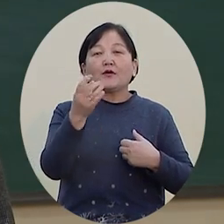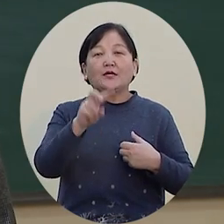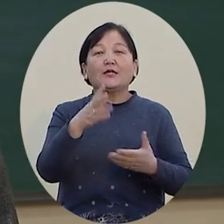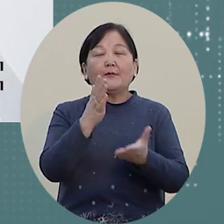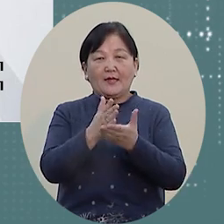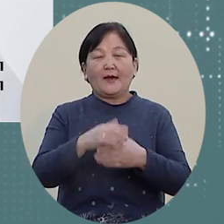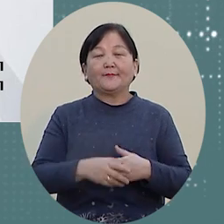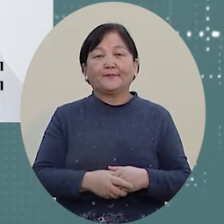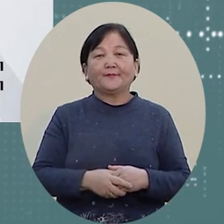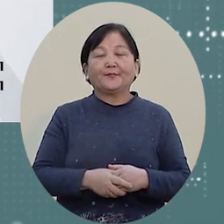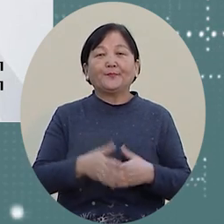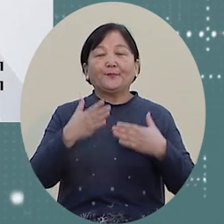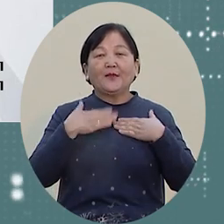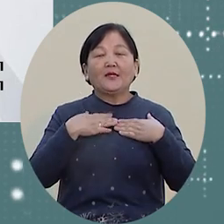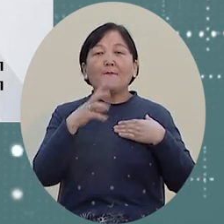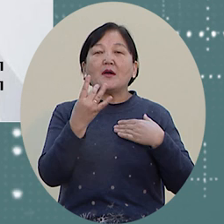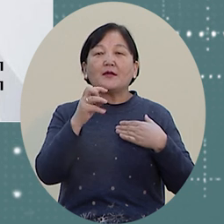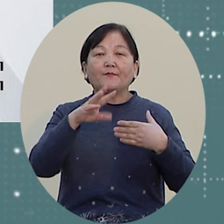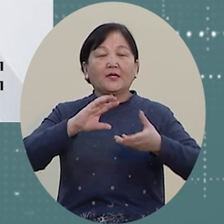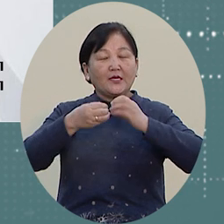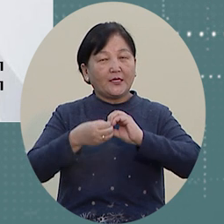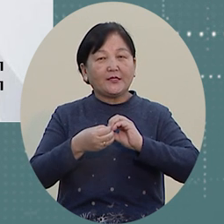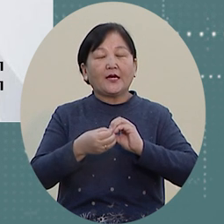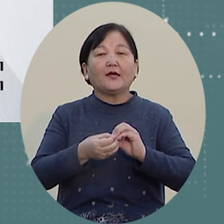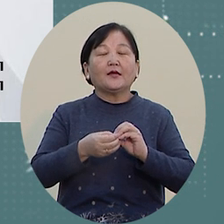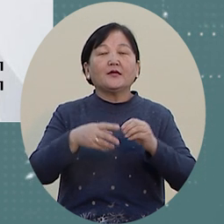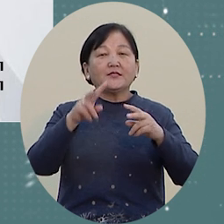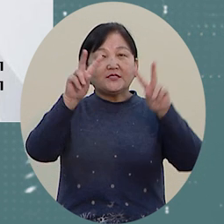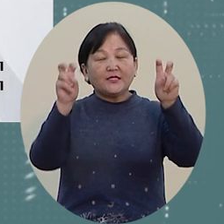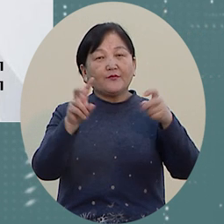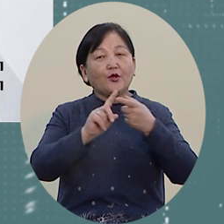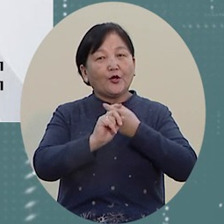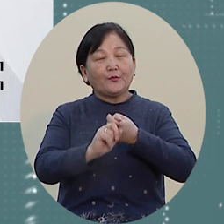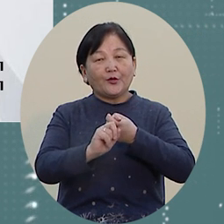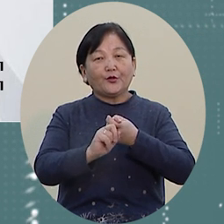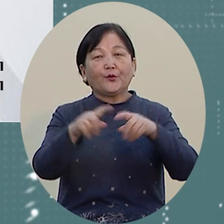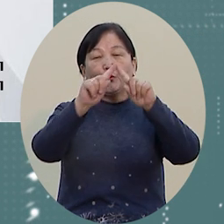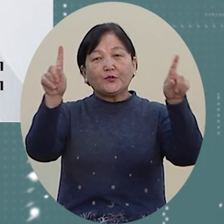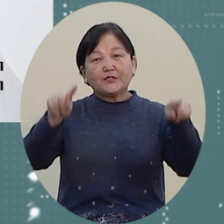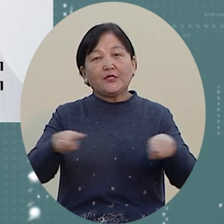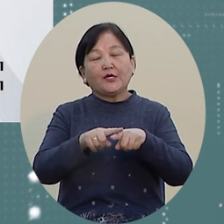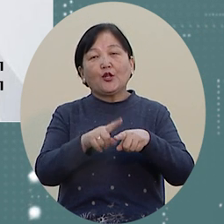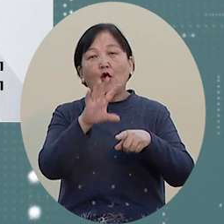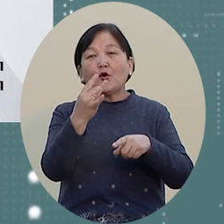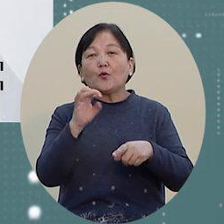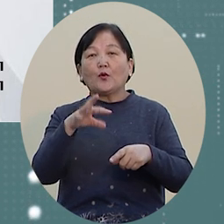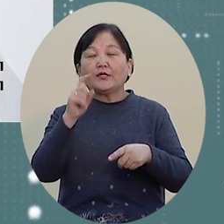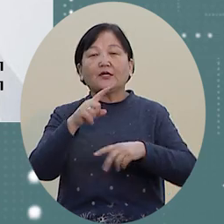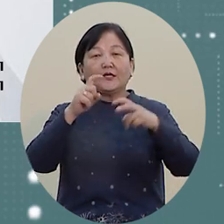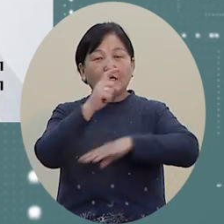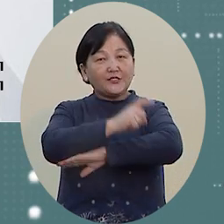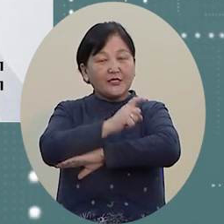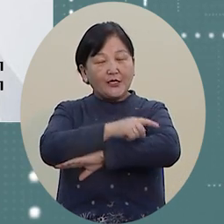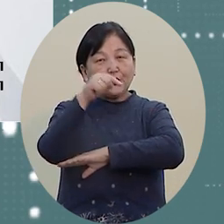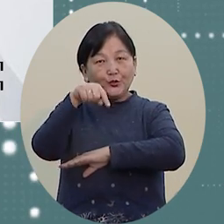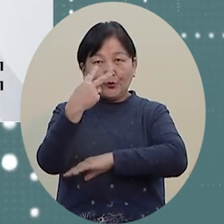байна. За бид нар баримтчиг боловсруулах технологи сэдвийн хүснэгт оруулах хичээлийг өнөөдрийн хичээлээр